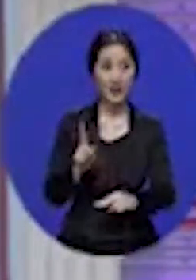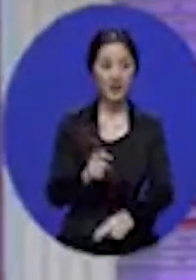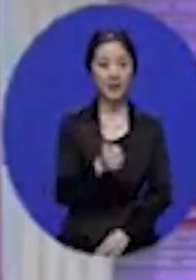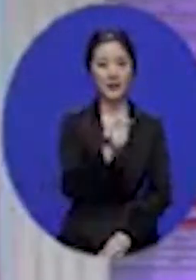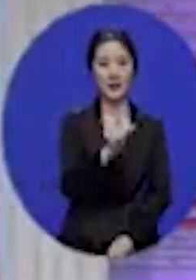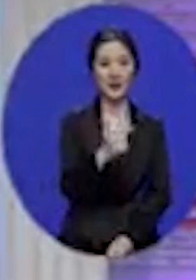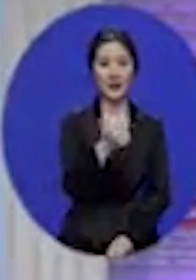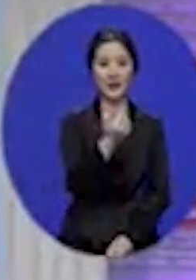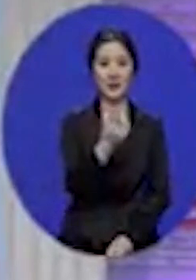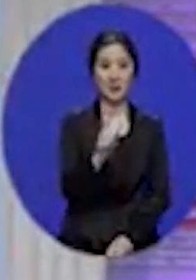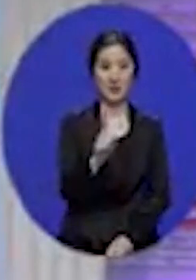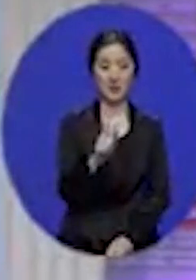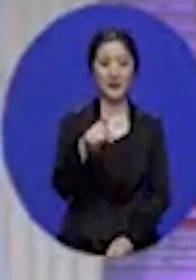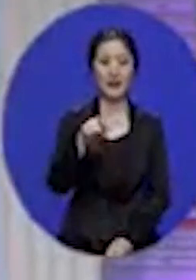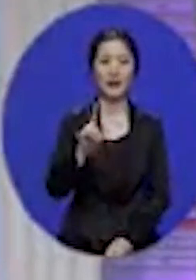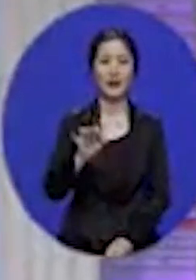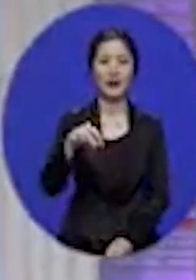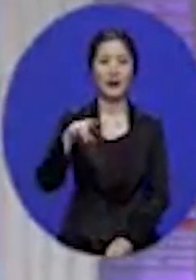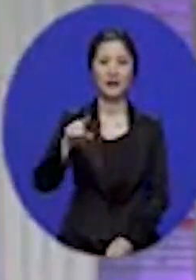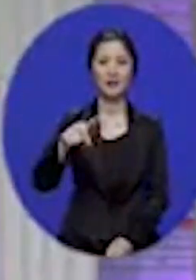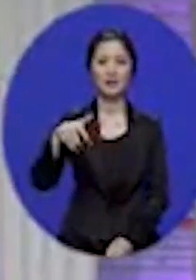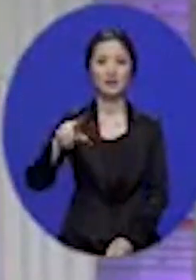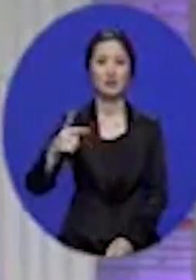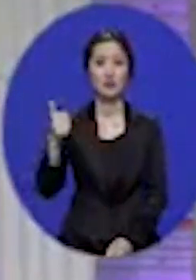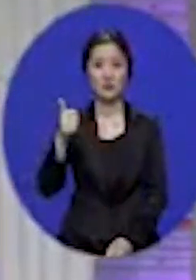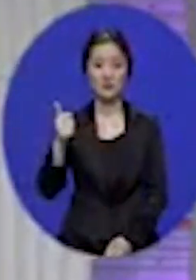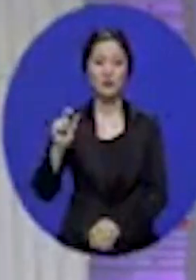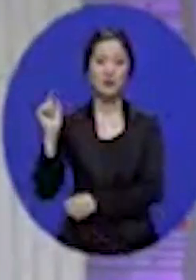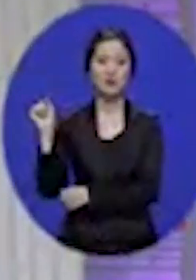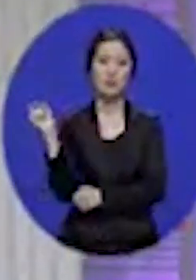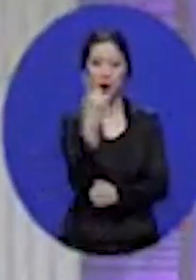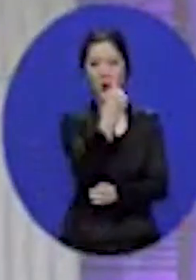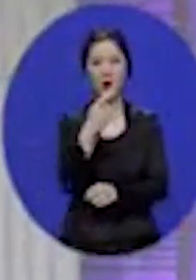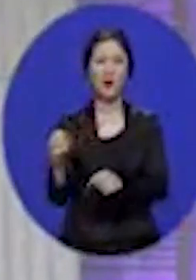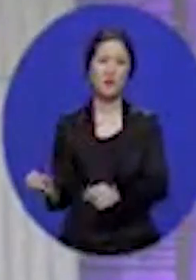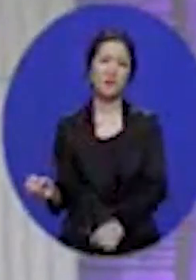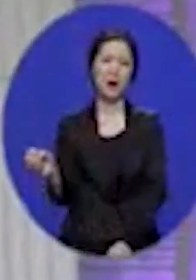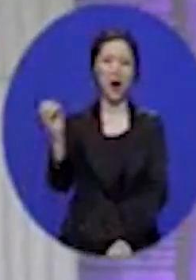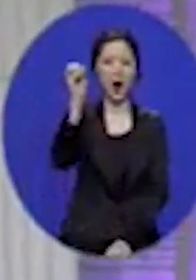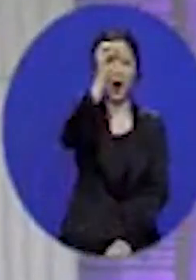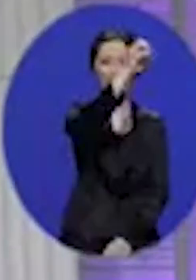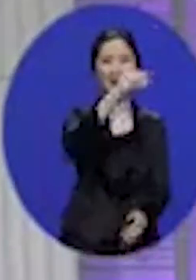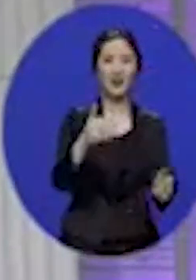강석천 선수가 홈런을 쳤어요. 그러니까 저의 일성이